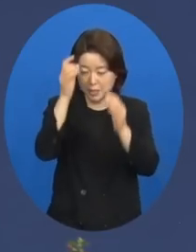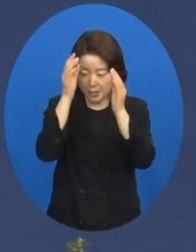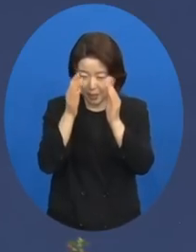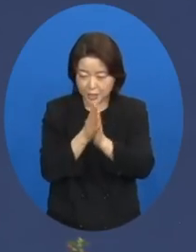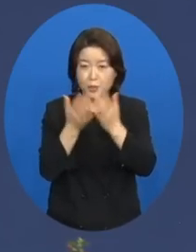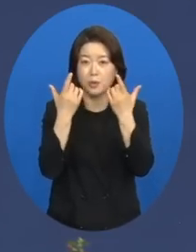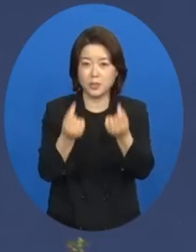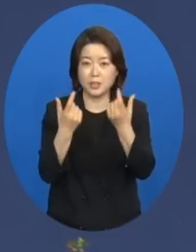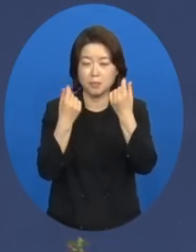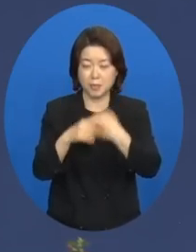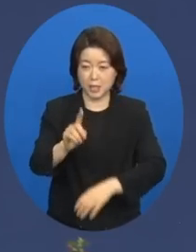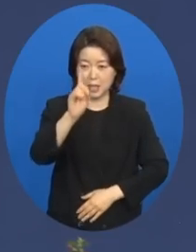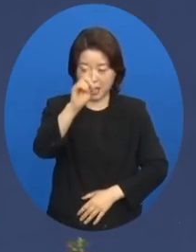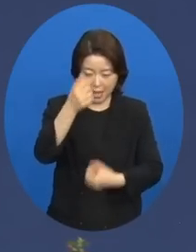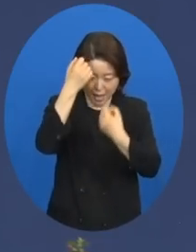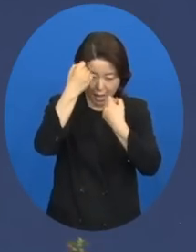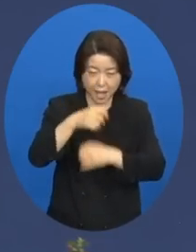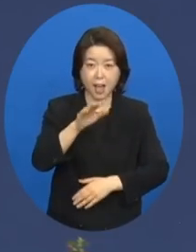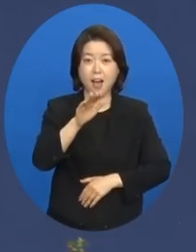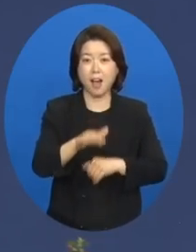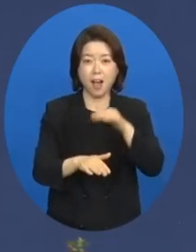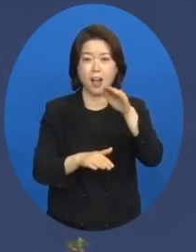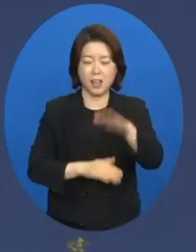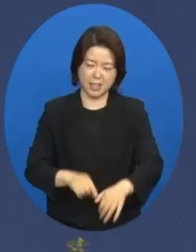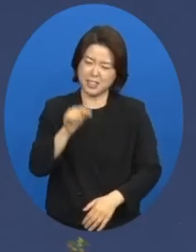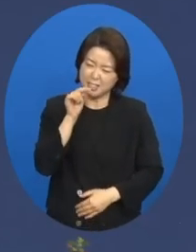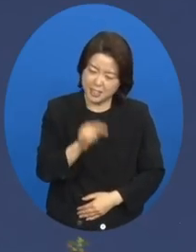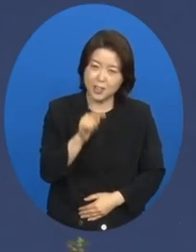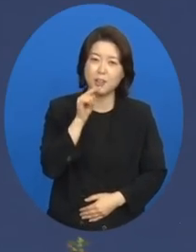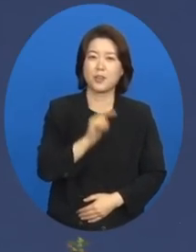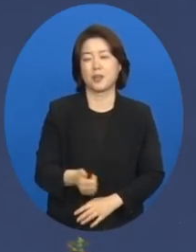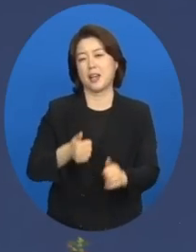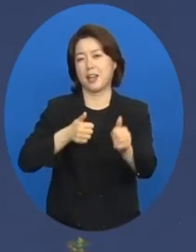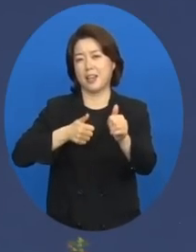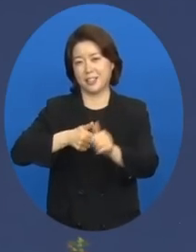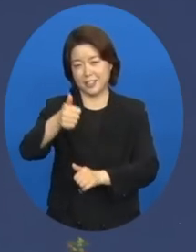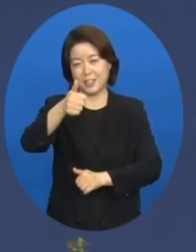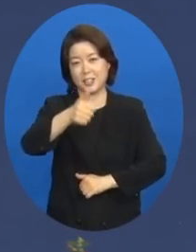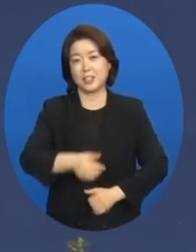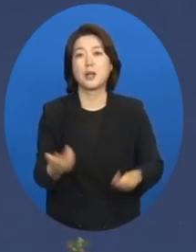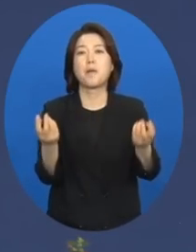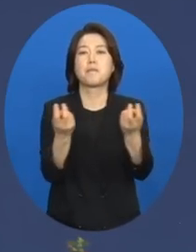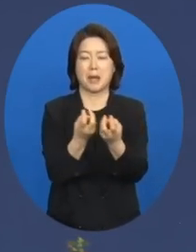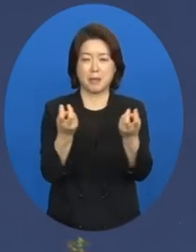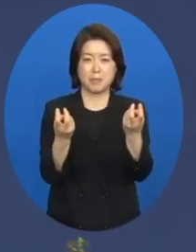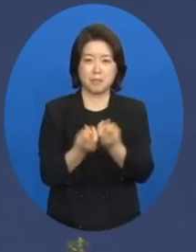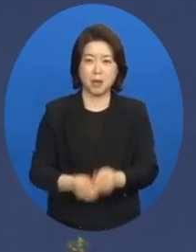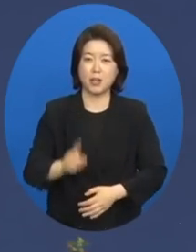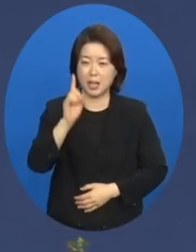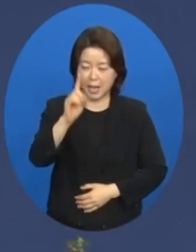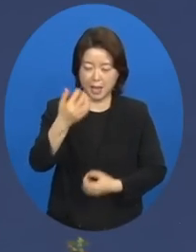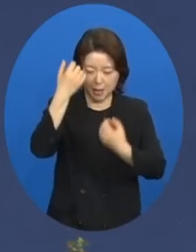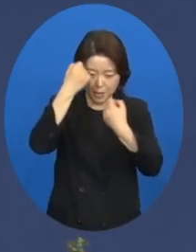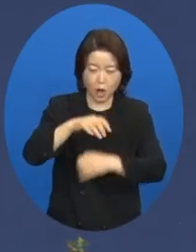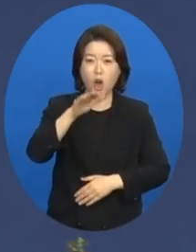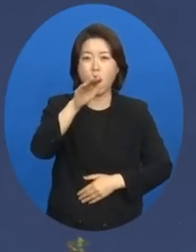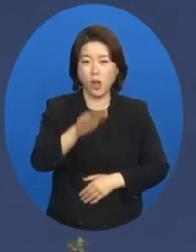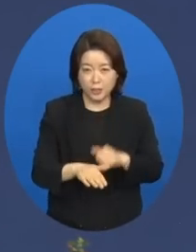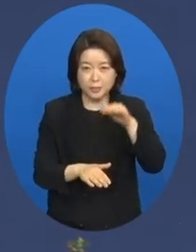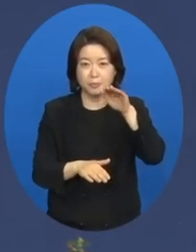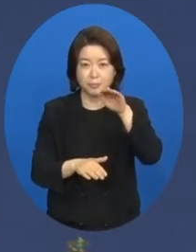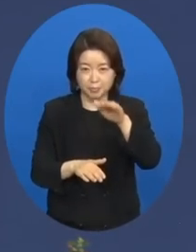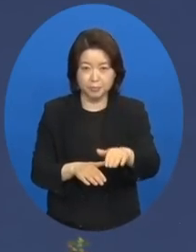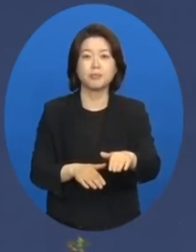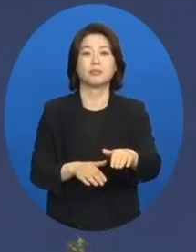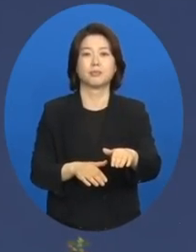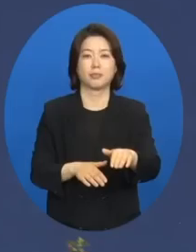기도하듯 한 걸음 이것이 승리하는 길 한 번에 한